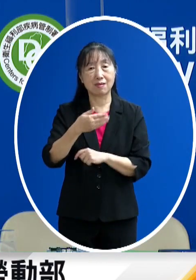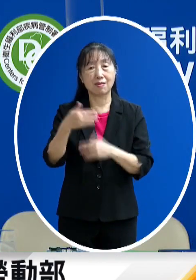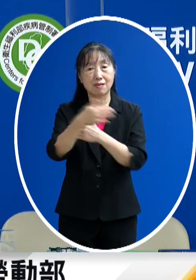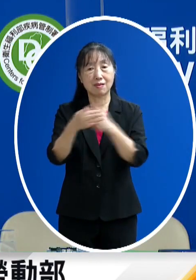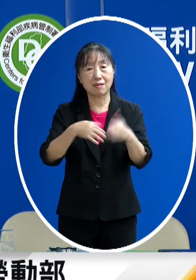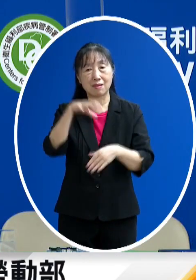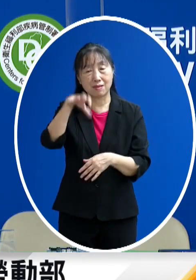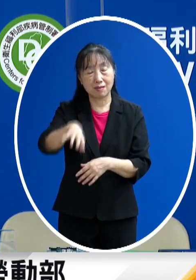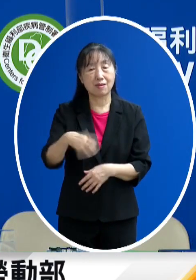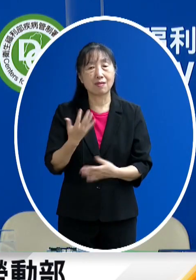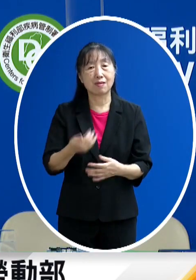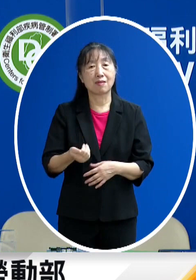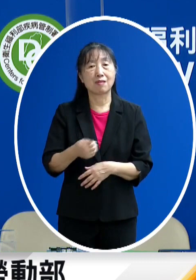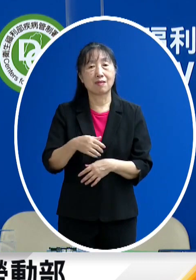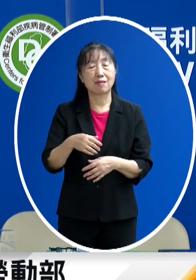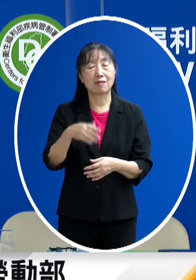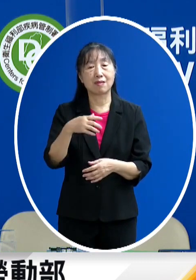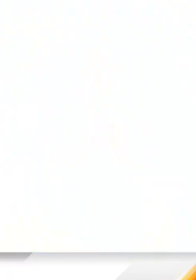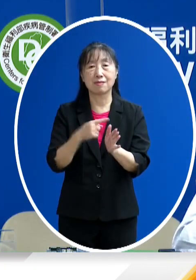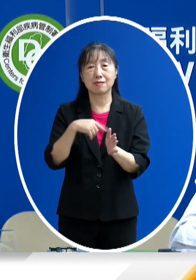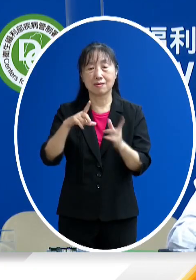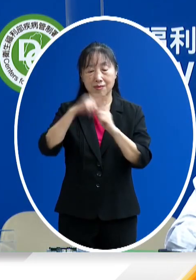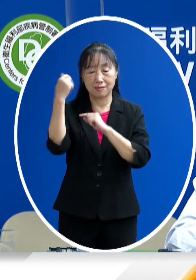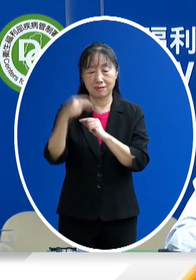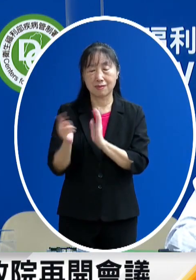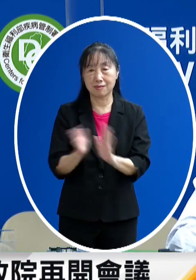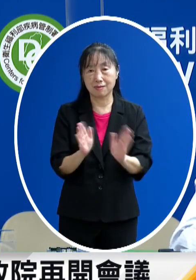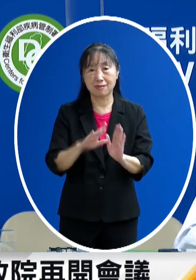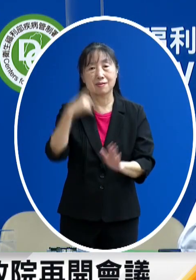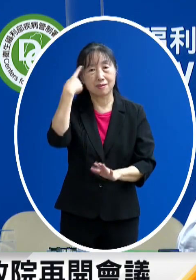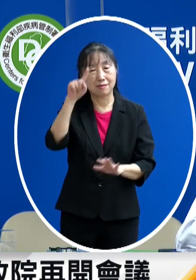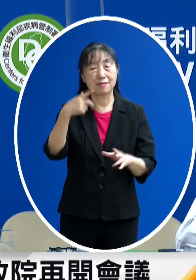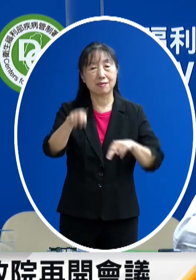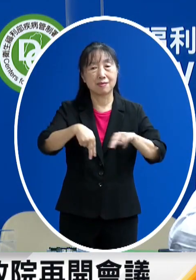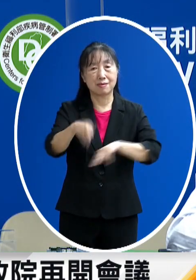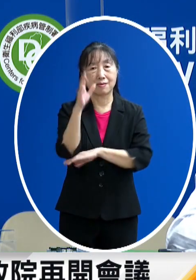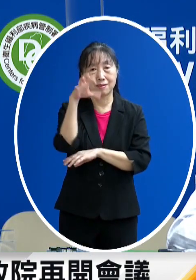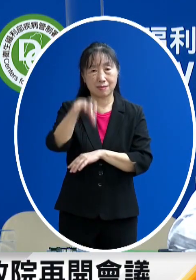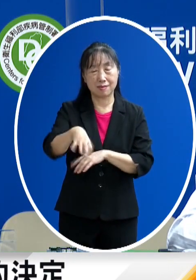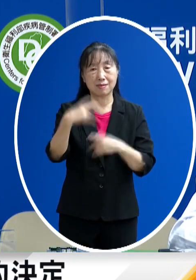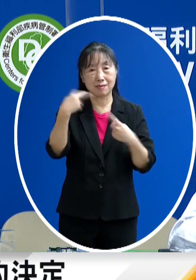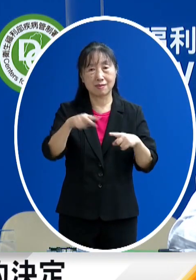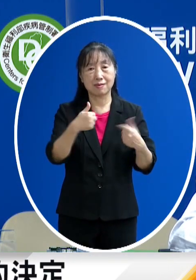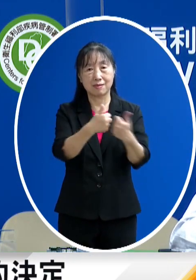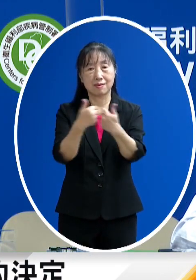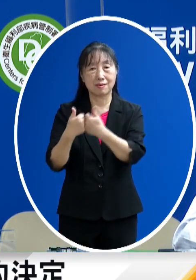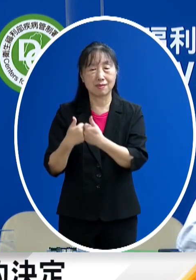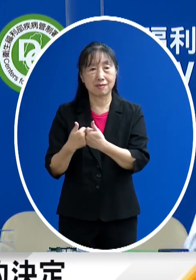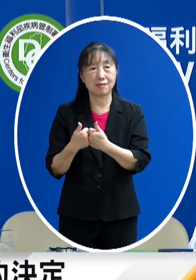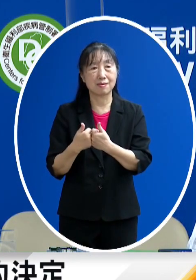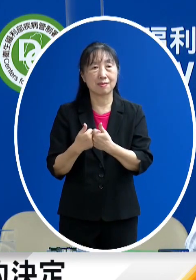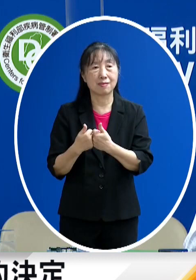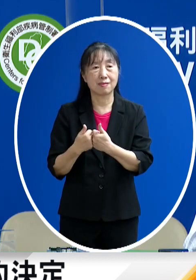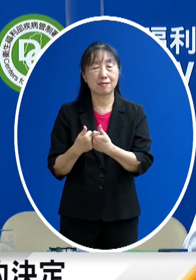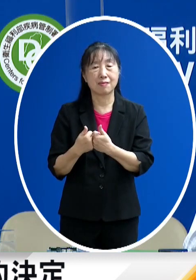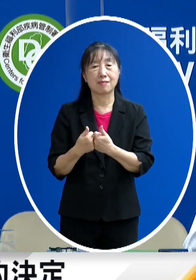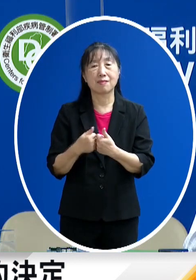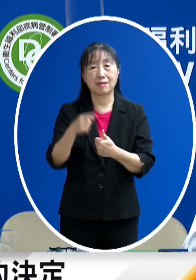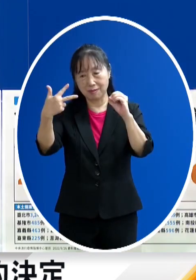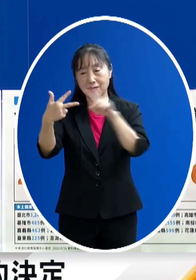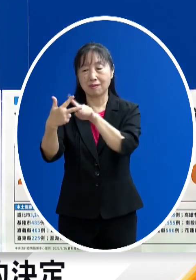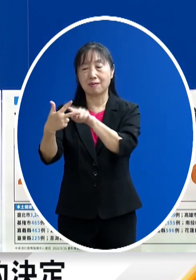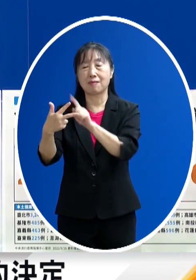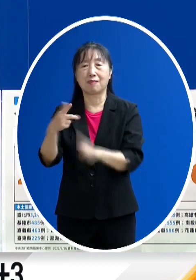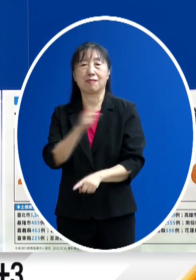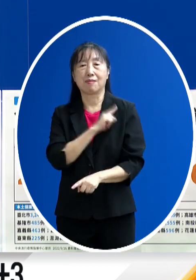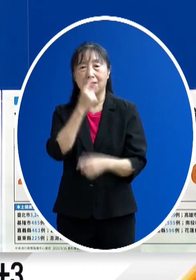局，还有教育部、劳动部都有在讨论。明天我们还会在行政院再开会议，那应该会有一个这个比较具体的决